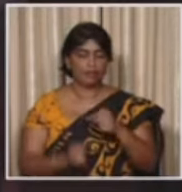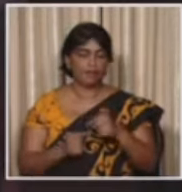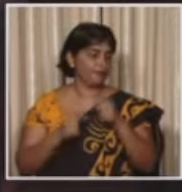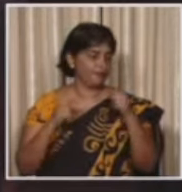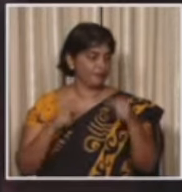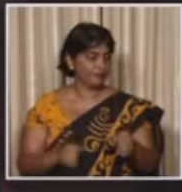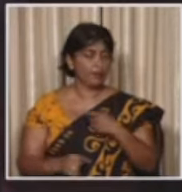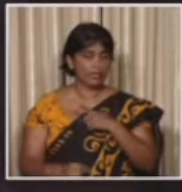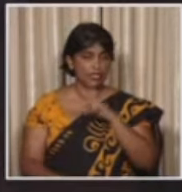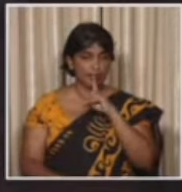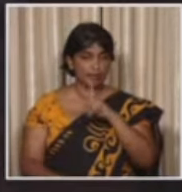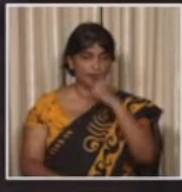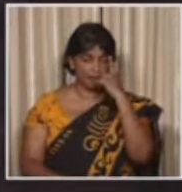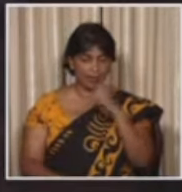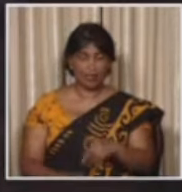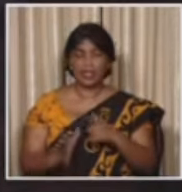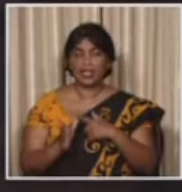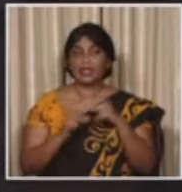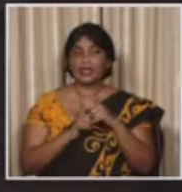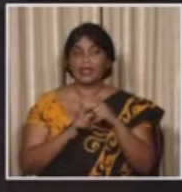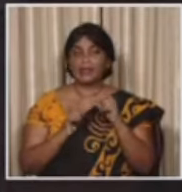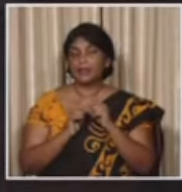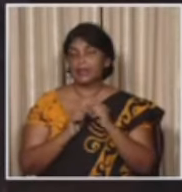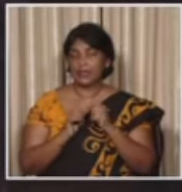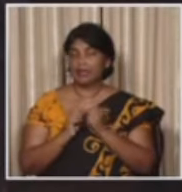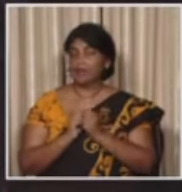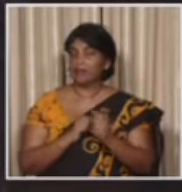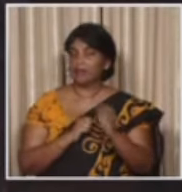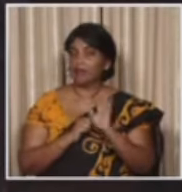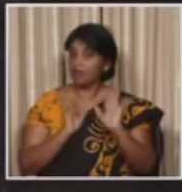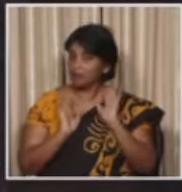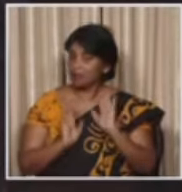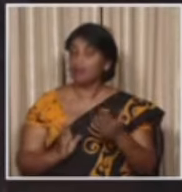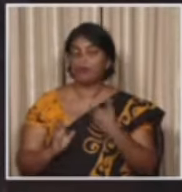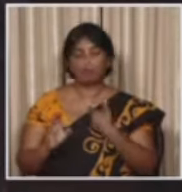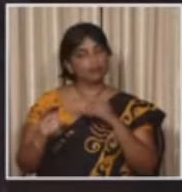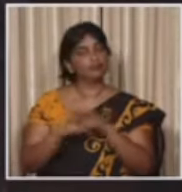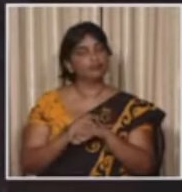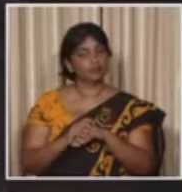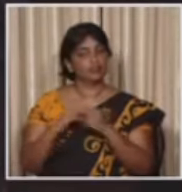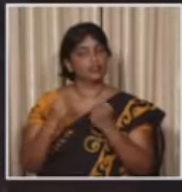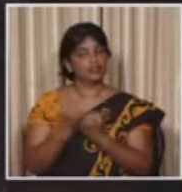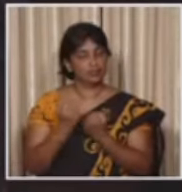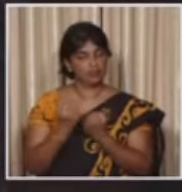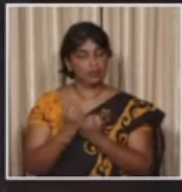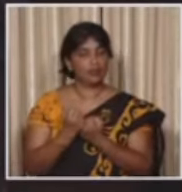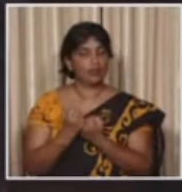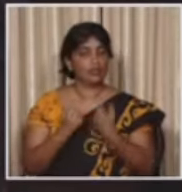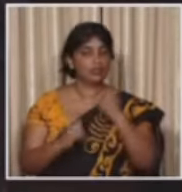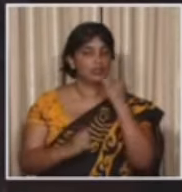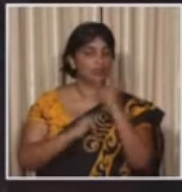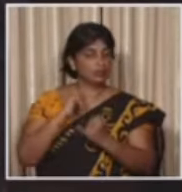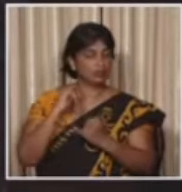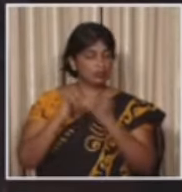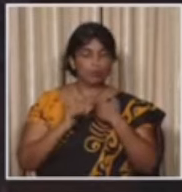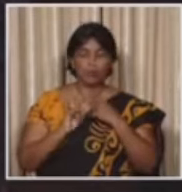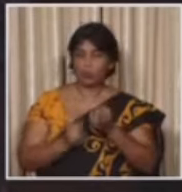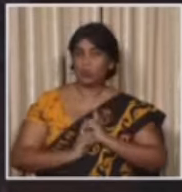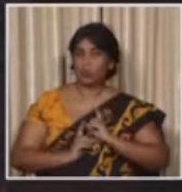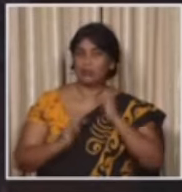කිව්ව හින්දා ADB එක කරයි කියලා. නමුත් අපිත් මේකට දායක වුණා. අපි විවේචනවලට සීමා වෙන්නේ